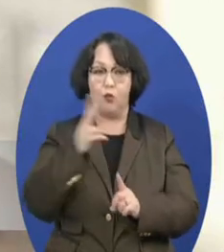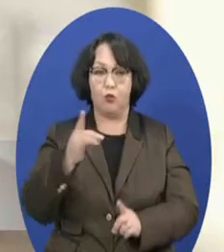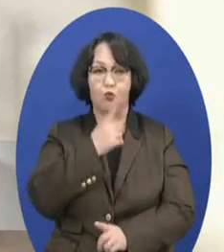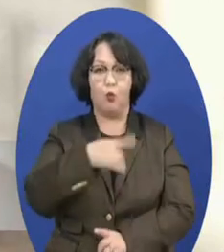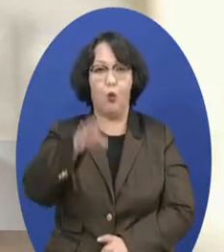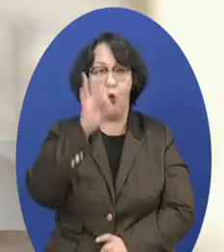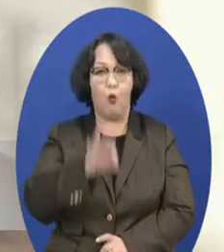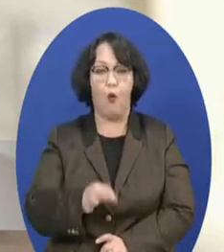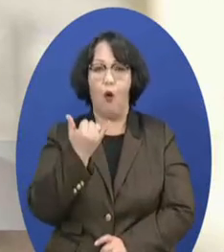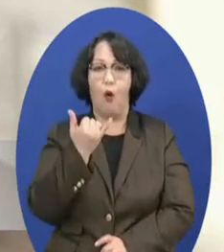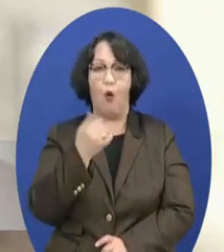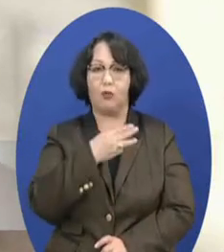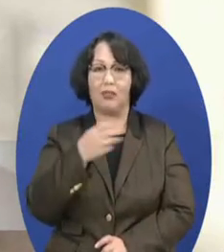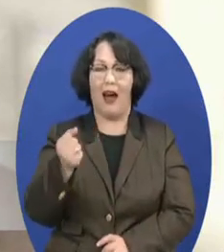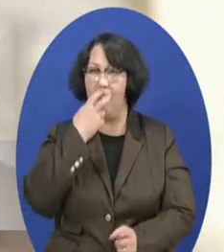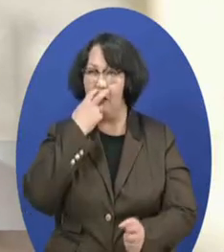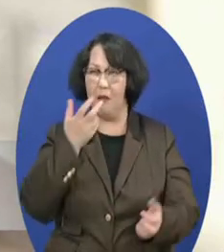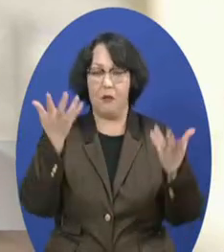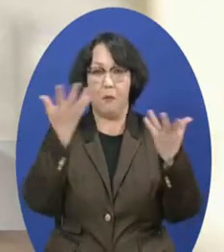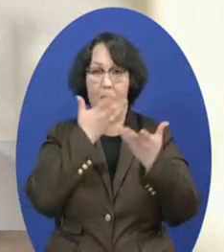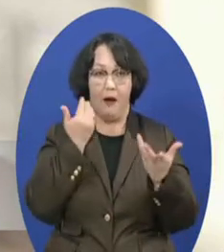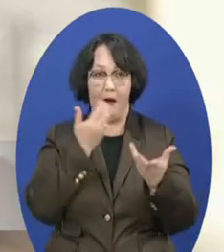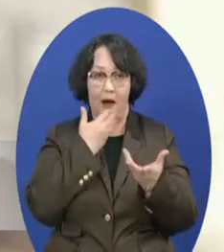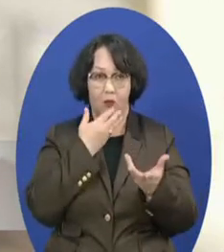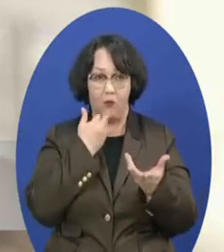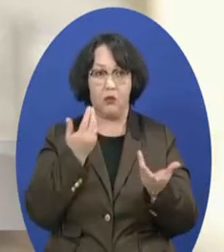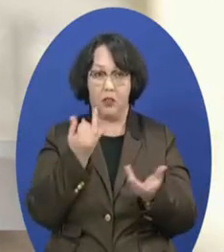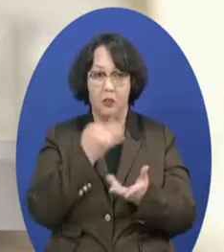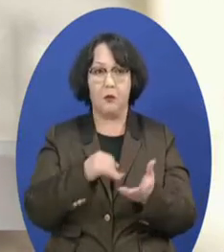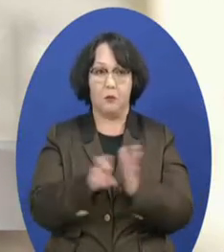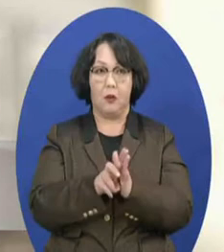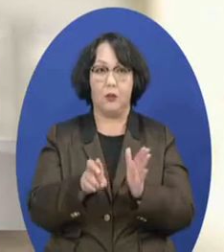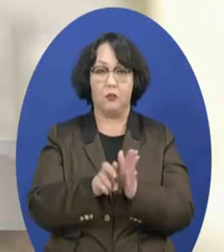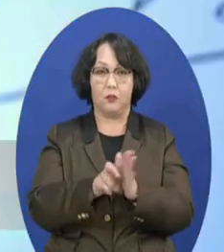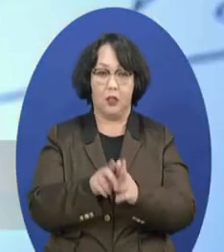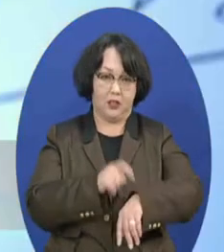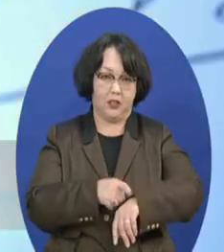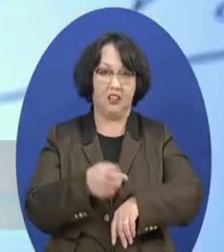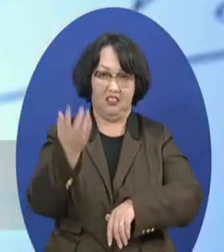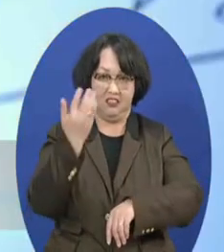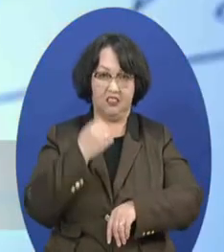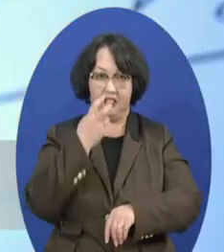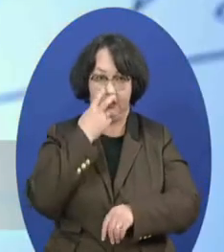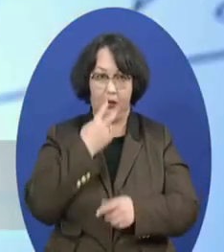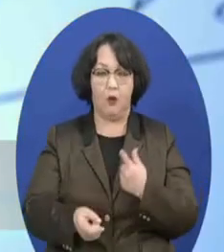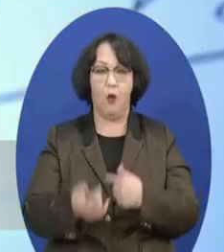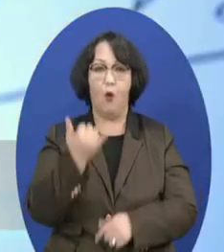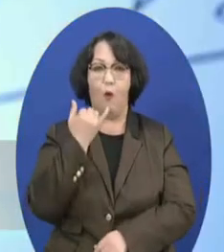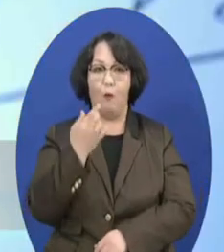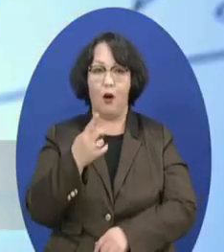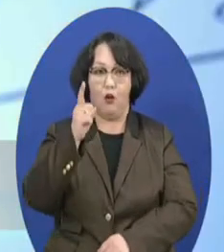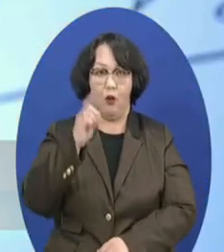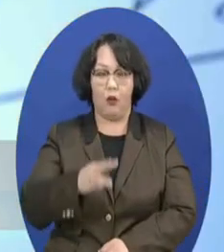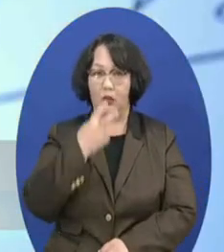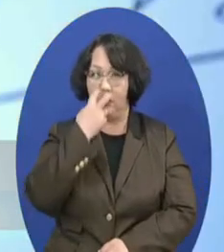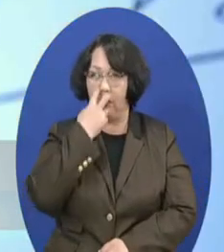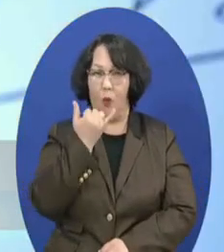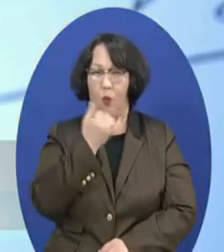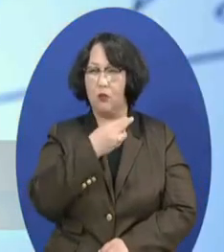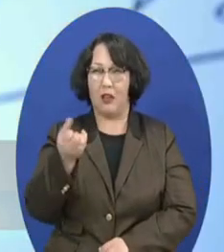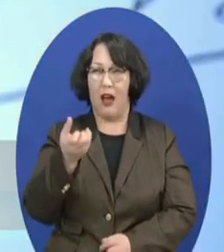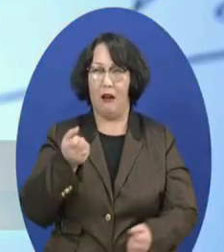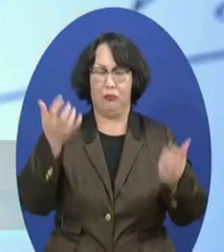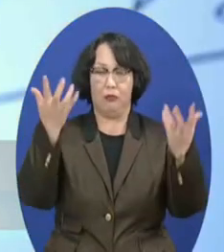100% муурлах хамгийн боломжтой 90% одоо эхэлж байгаа болов уу гэж бодож байна. Улаанбаатарыг утаагүй болгосон энэ